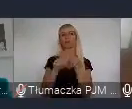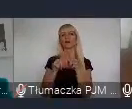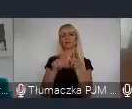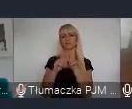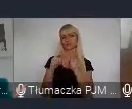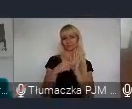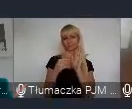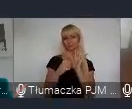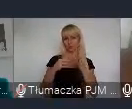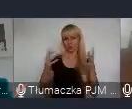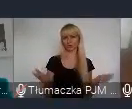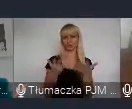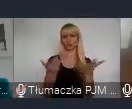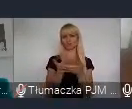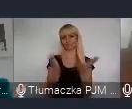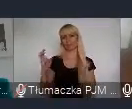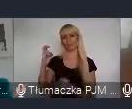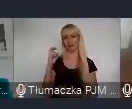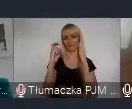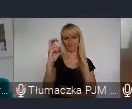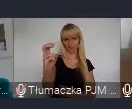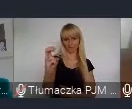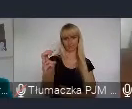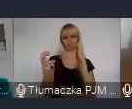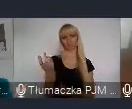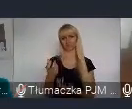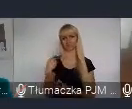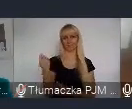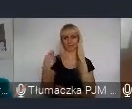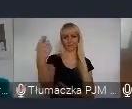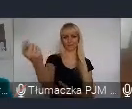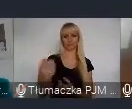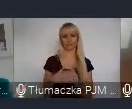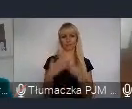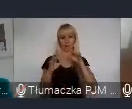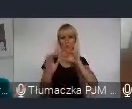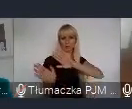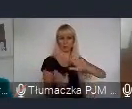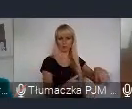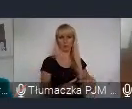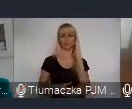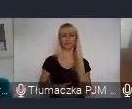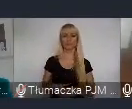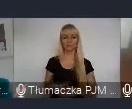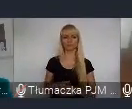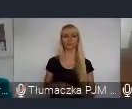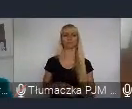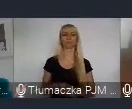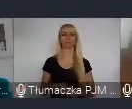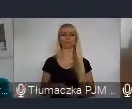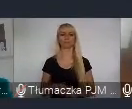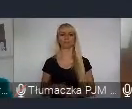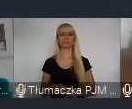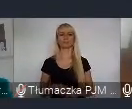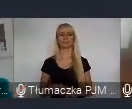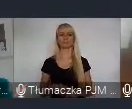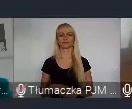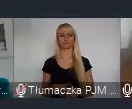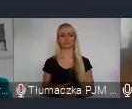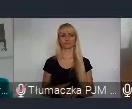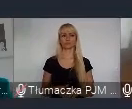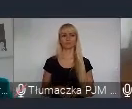Państwa interesujące. Więc podsumowując, chciałem powiedzieć, że istnieje w zakresie inwestycji